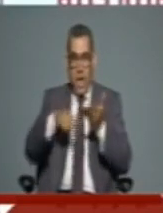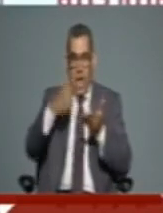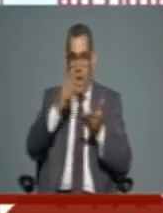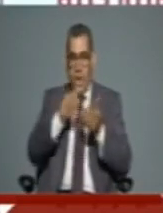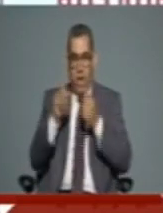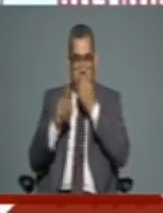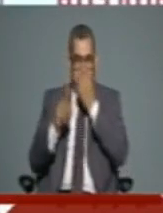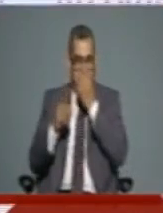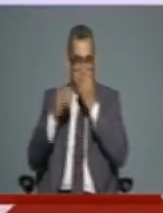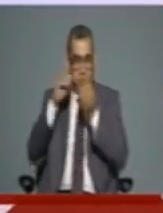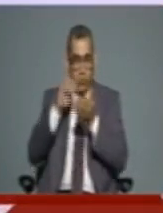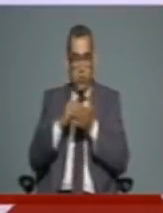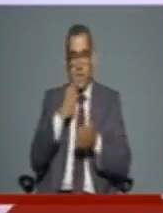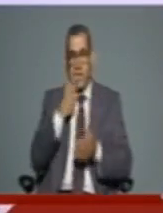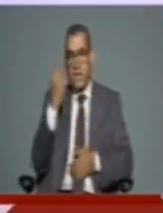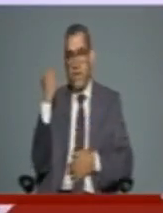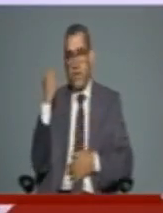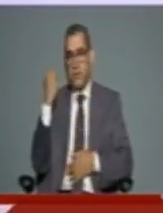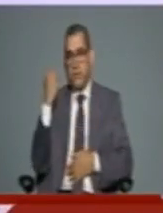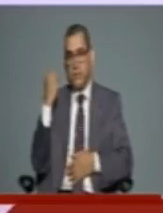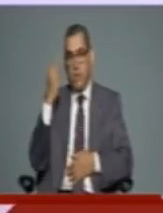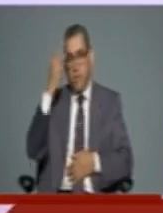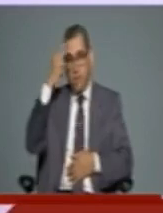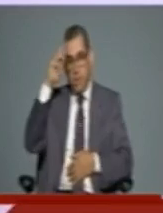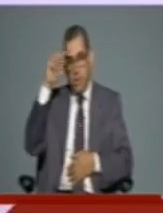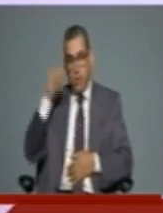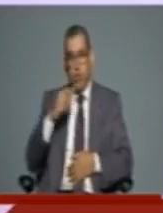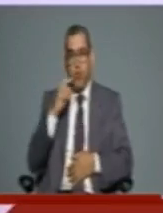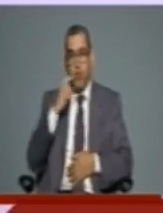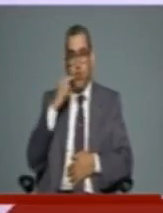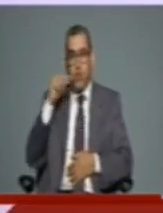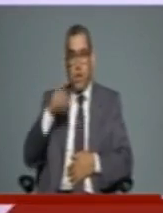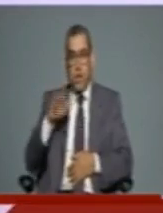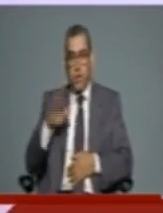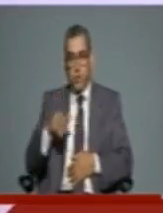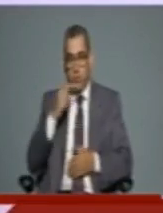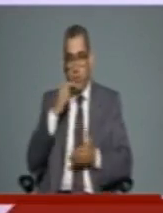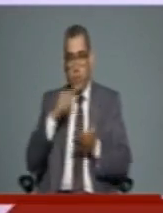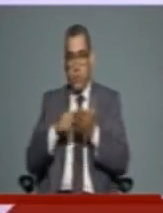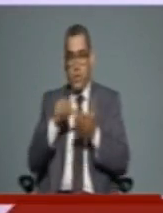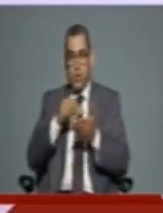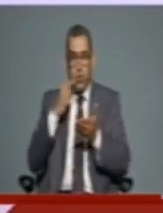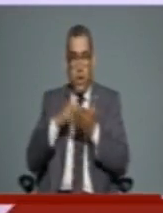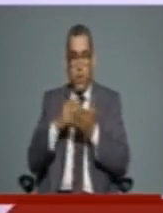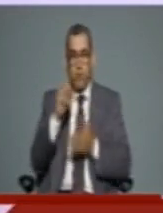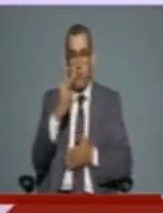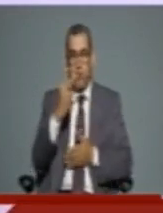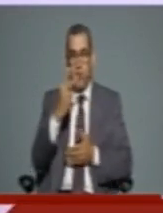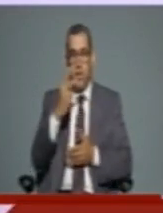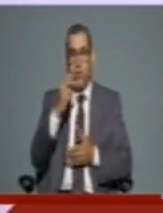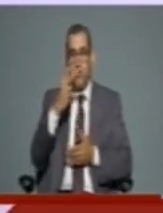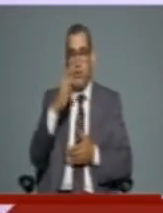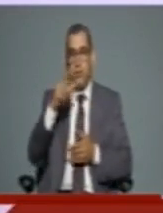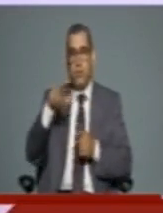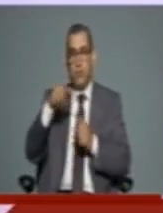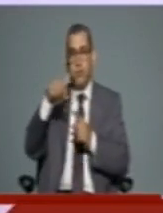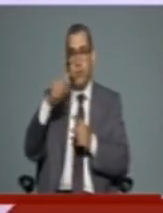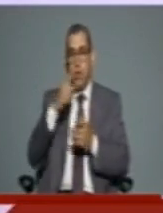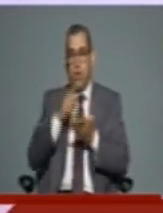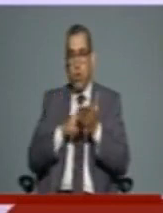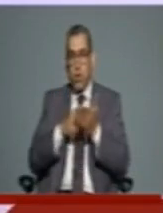العام الماضي، بمعنى السكر النهاردة بننزله على البطاقة التموينية ب 12 جنيه و60 قرش، الرز بننزله